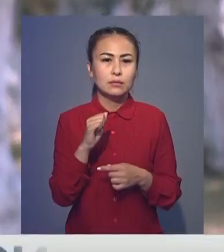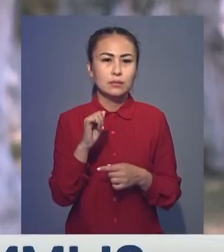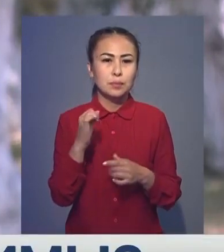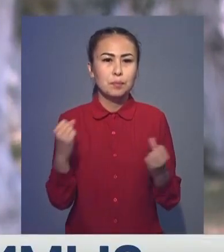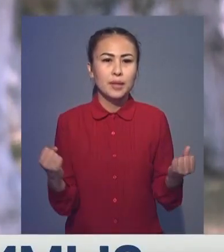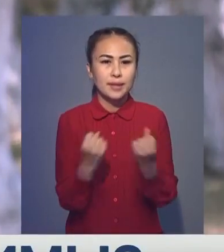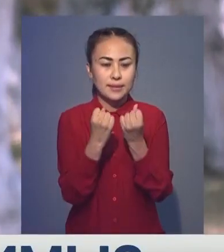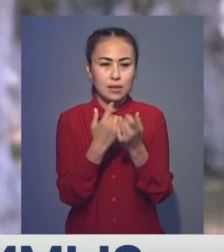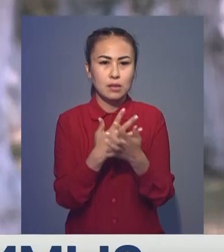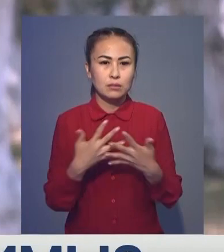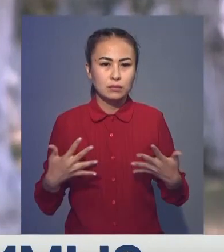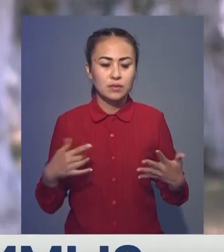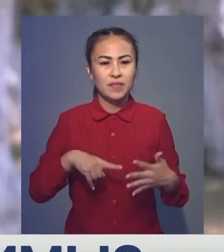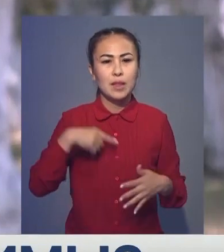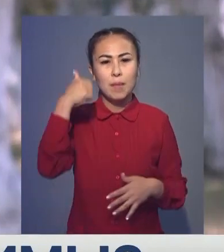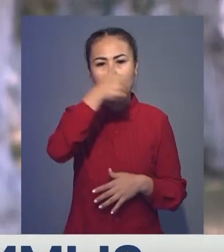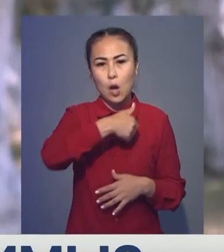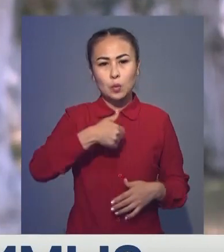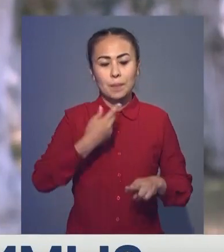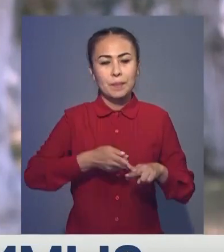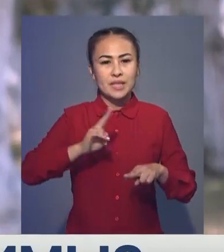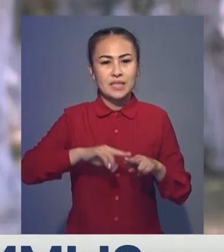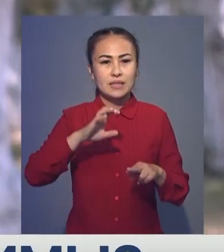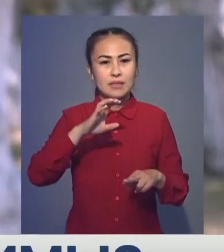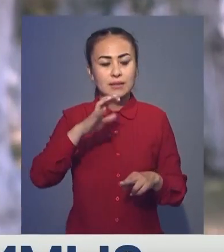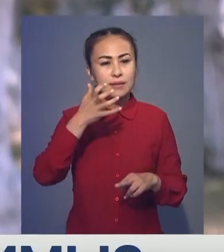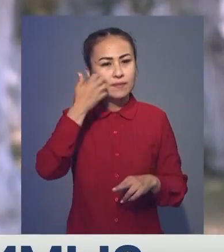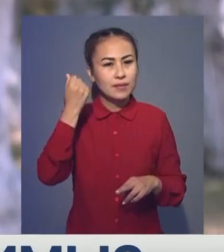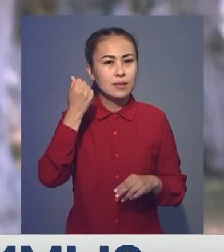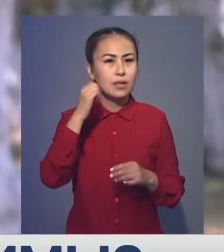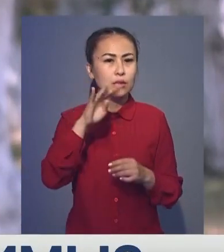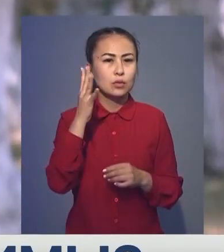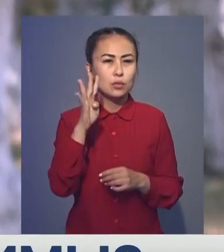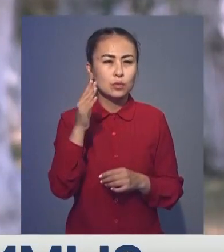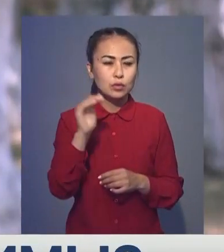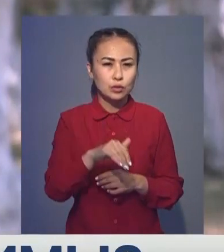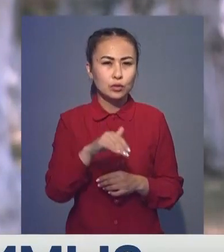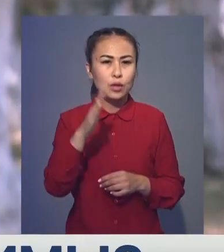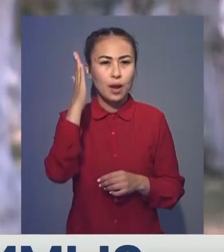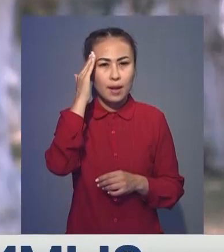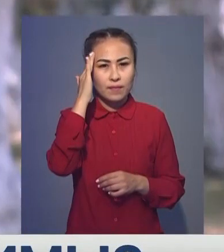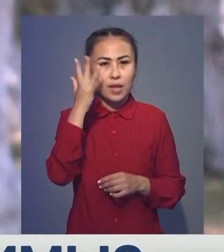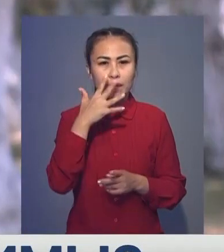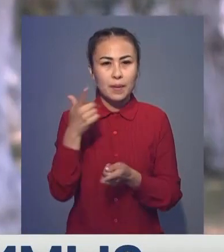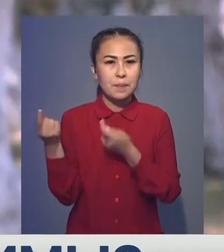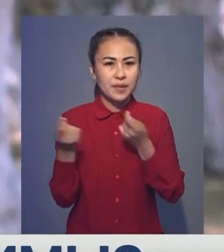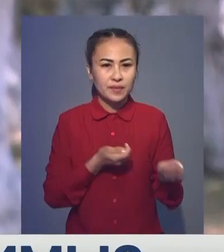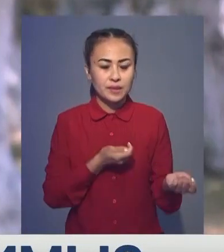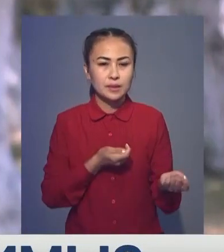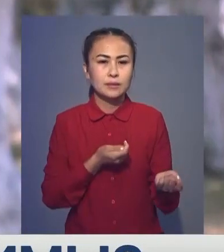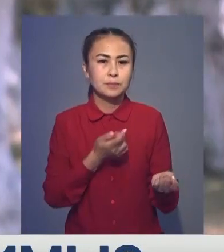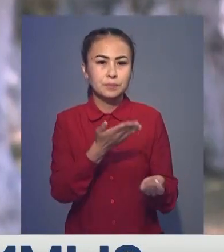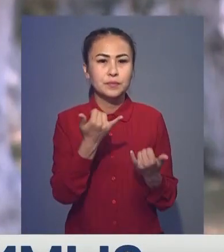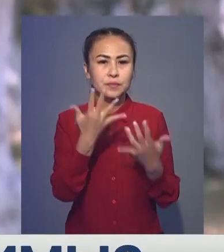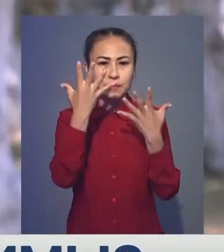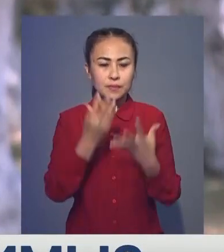табылады. Биылғы жылы сол сыбаға бағдарламасы аясында 4000 бас шетелден алып келу жоспарланса, ода бүгінгі